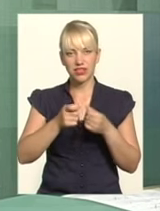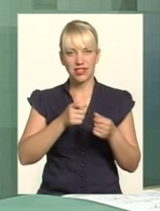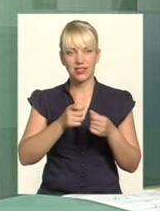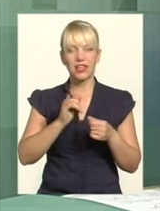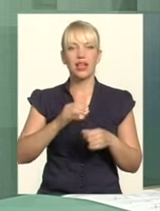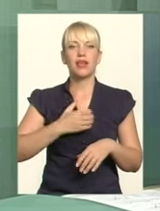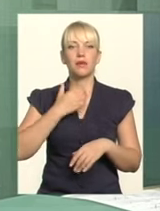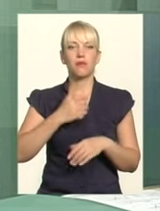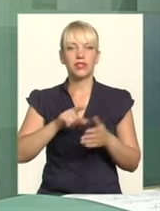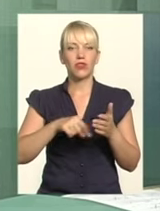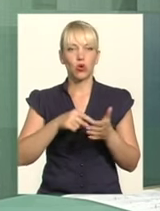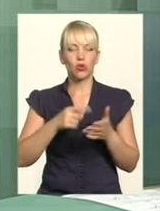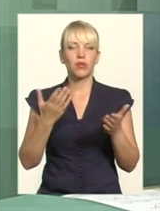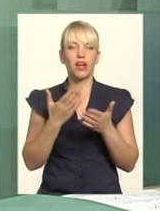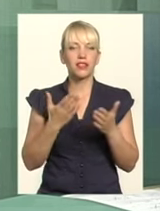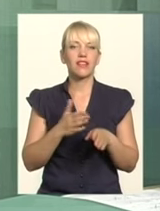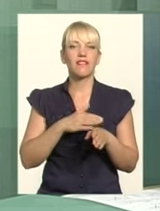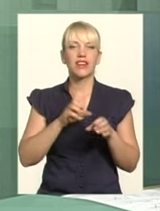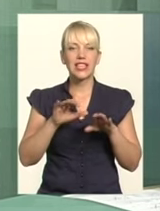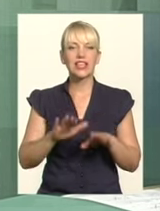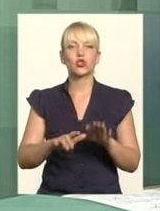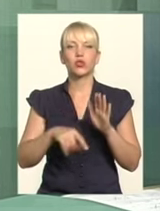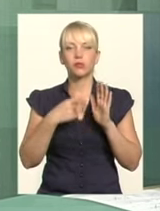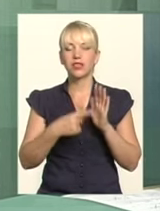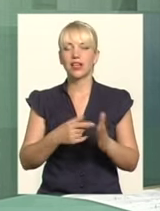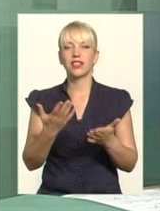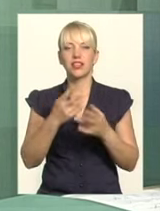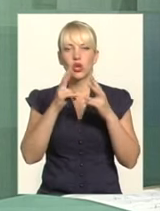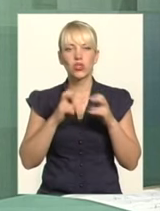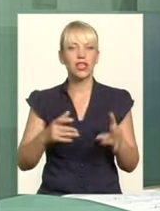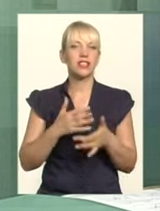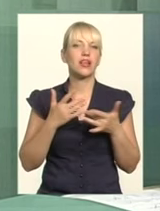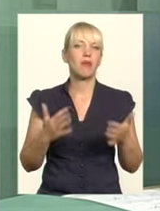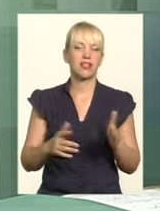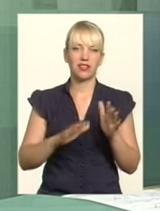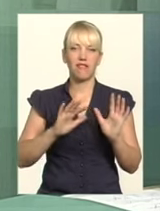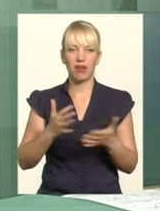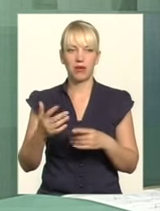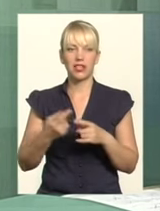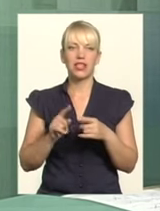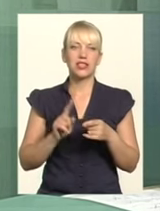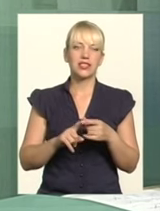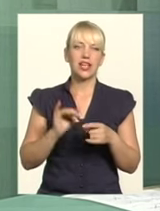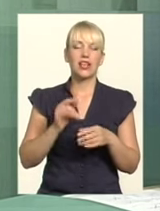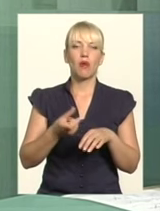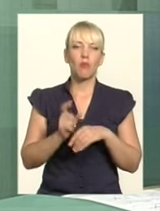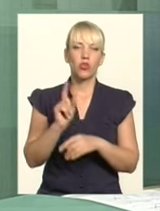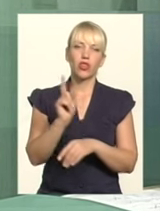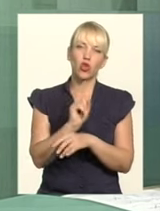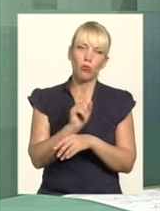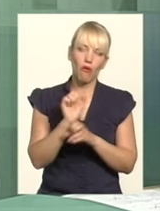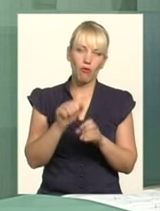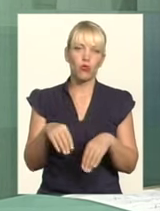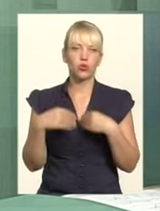міськвиконкомах, які вирішують питання, які розглядають різноманітні випадки. Тобто це і понаднормову норму